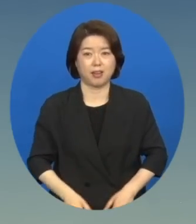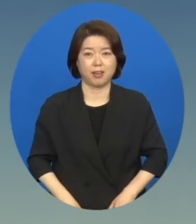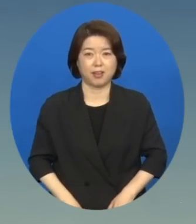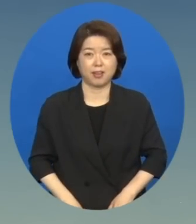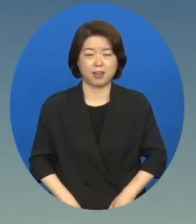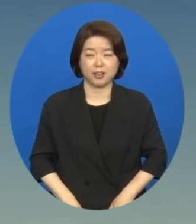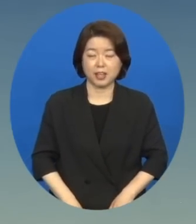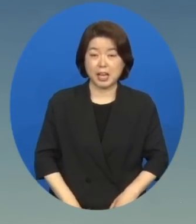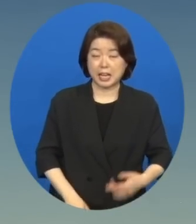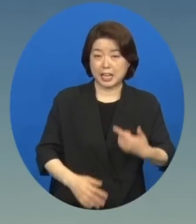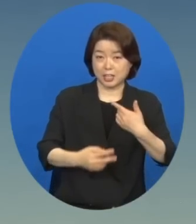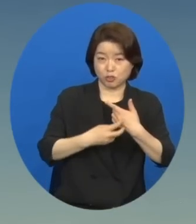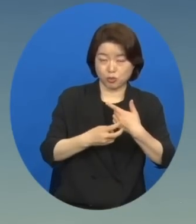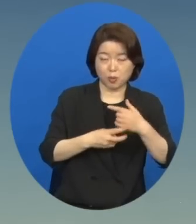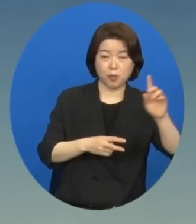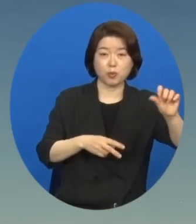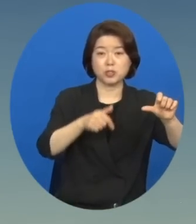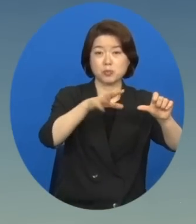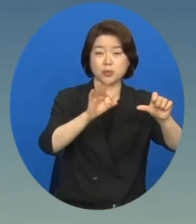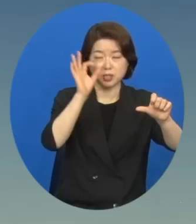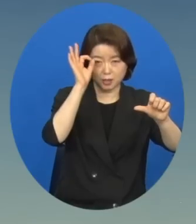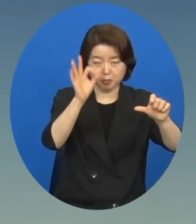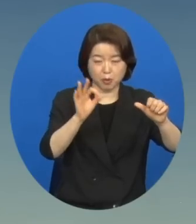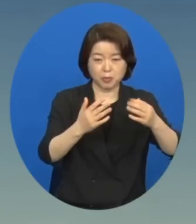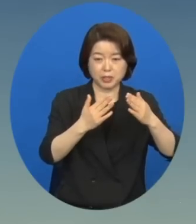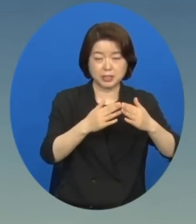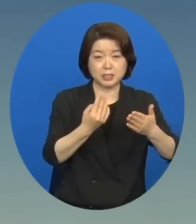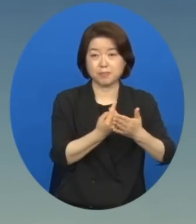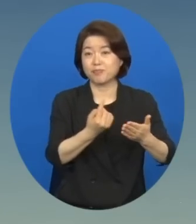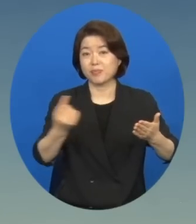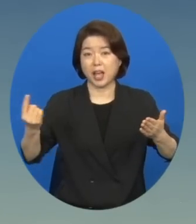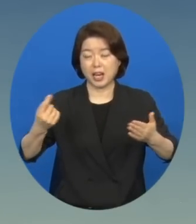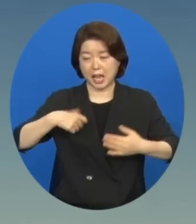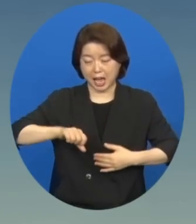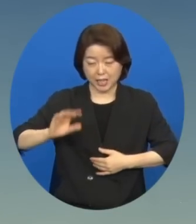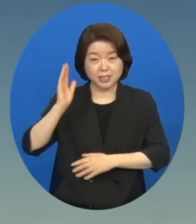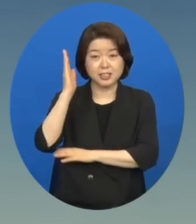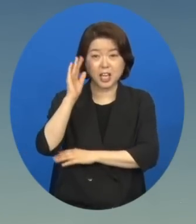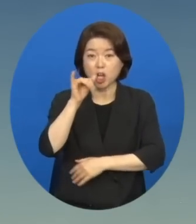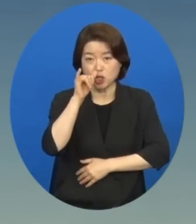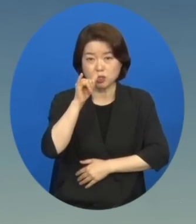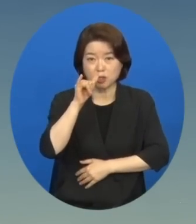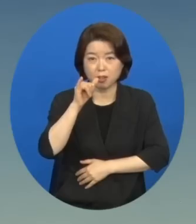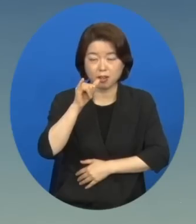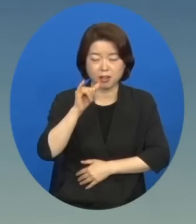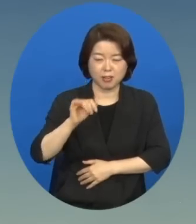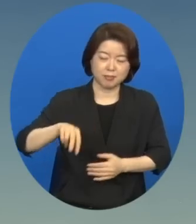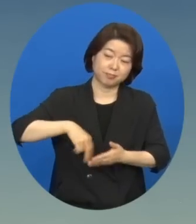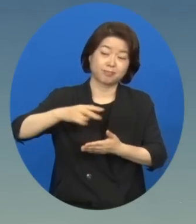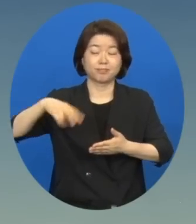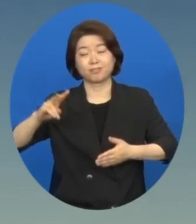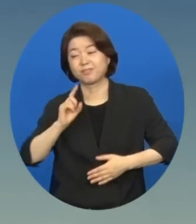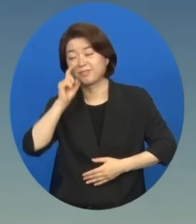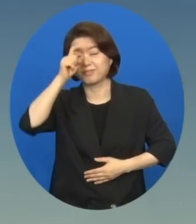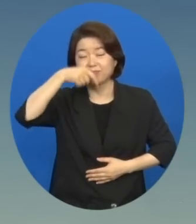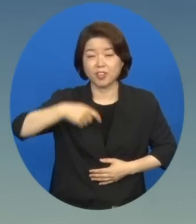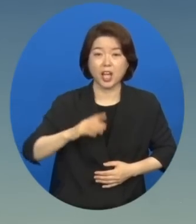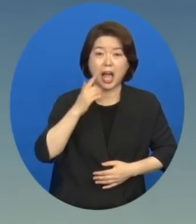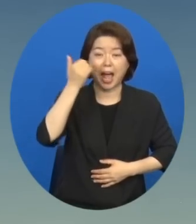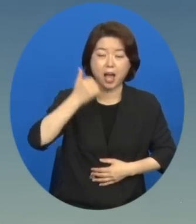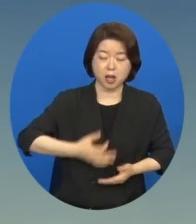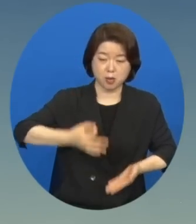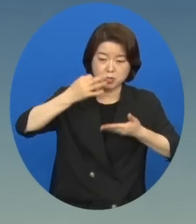누가복음 15장에 보면 집 나간 아들 이야기가 나옵니다. 아주 방탕하게 아버지의 재산을